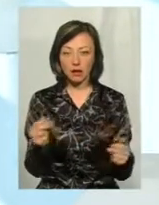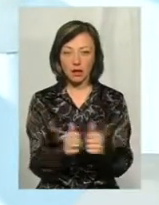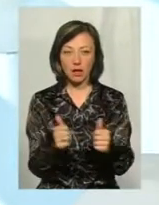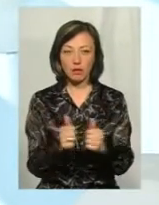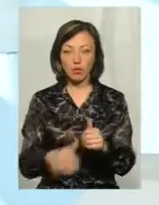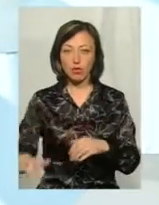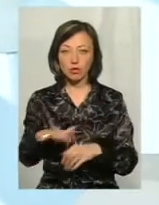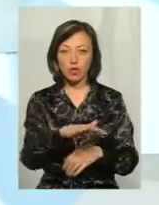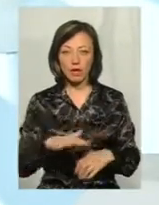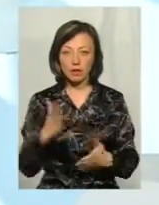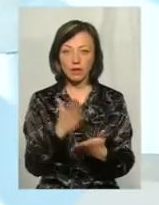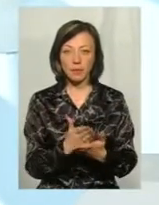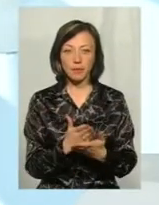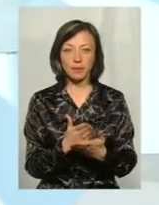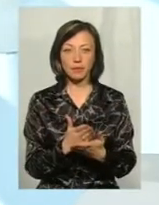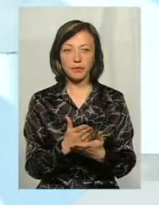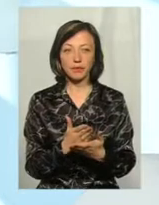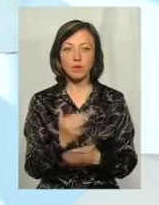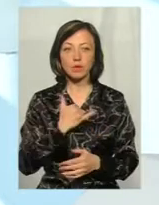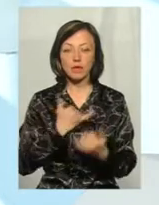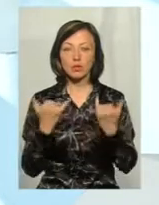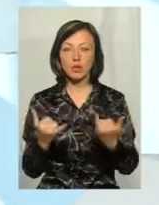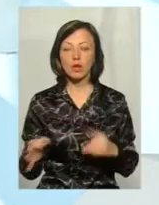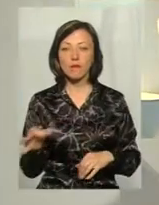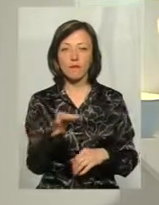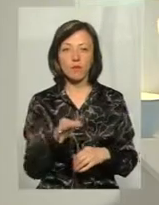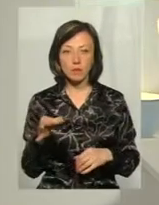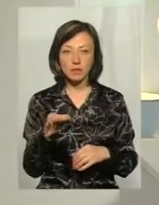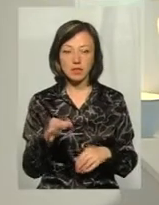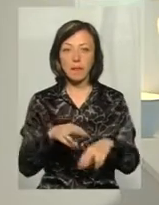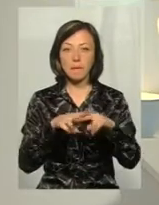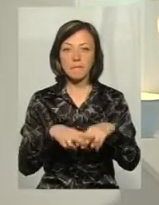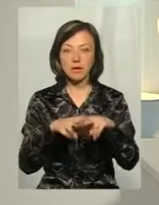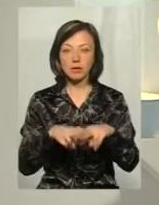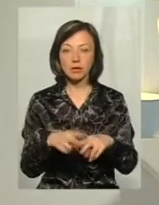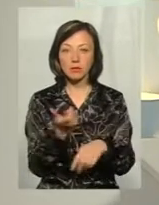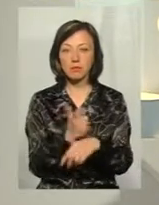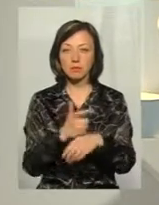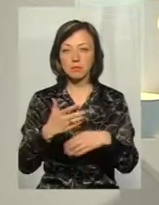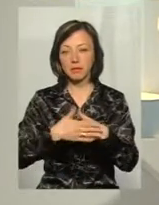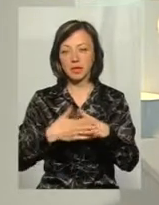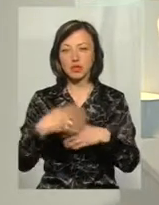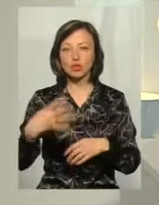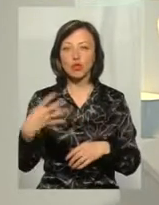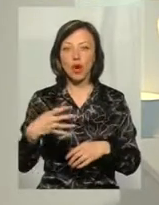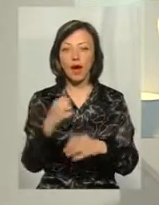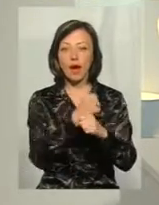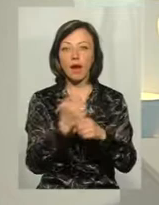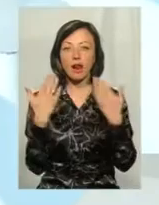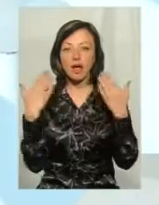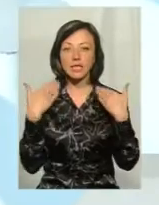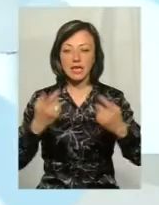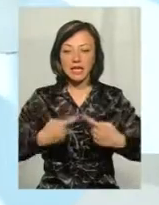і площадки, майданчики для дітей. У нас сьогодні в області, у нас паспортизовані вже є біля 40, значить, таких рекреаційних ділянок.